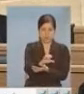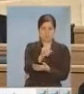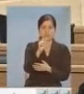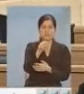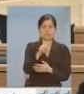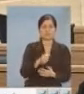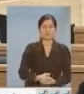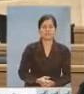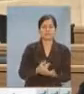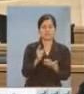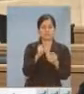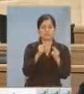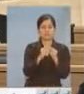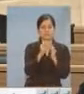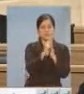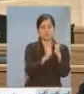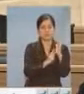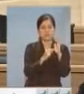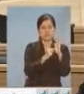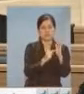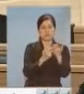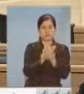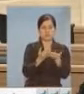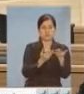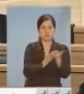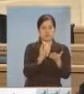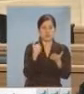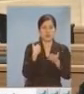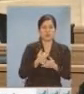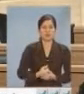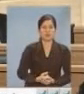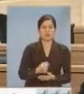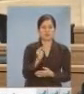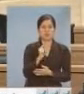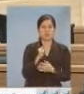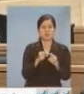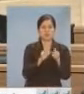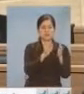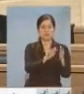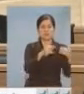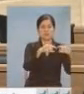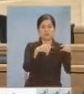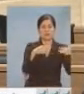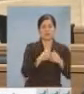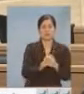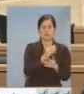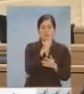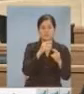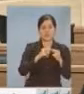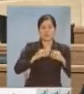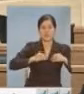ข่มขืนนะครับเอากฎหมายอย่างนี้มาให้เราพิจารณาซึ่งแม้ว่าฝ่ายค้านฝ่ายที่ไม่เห็นด้วยมีอยู่น้อย